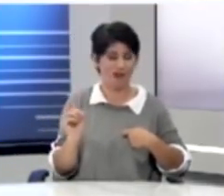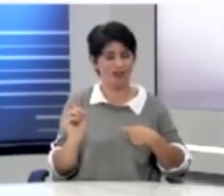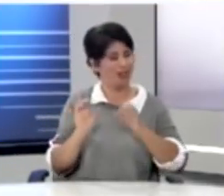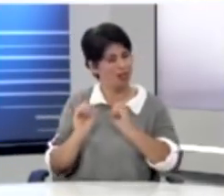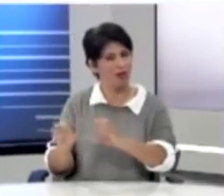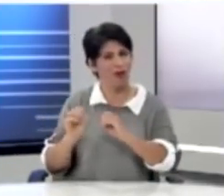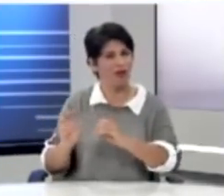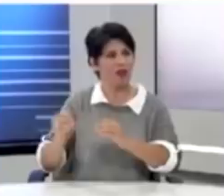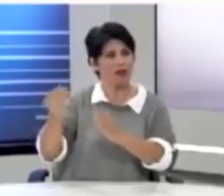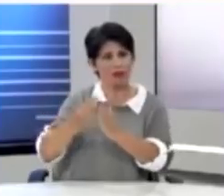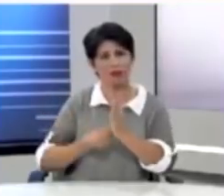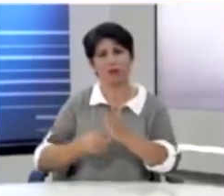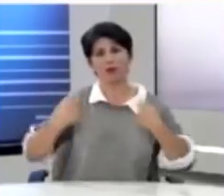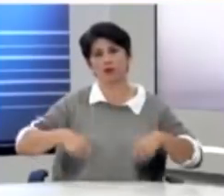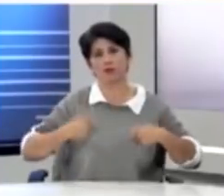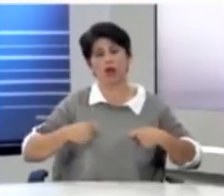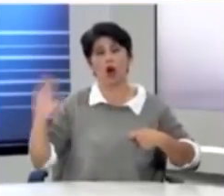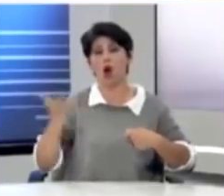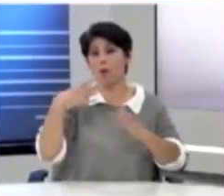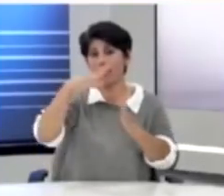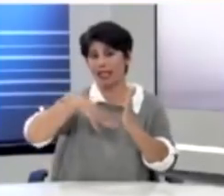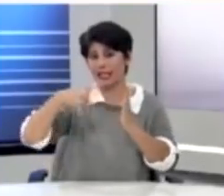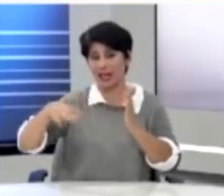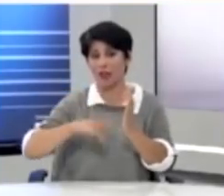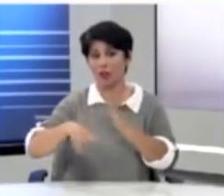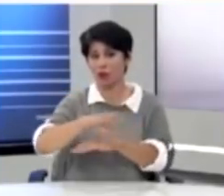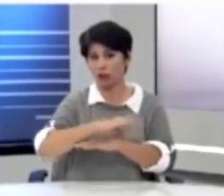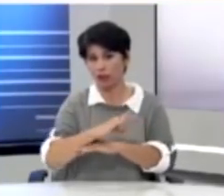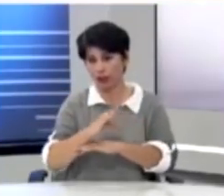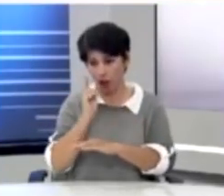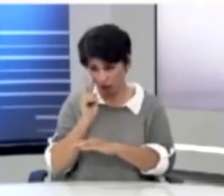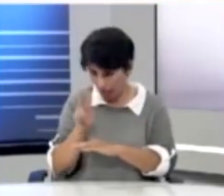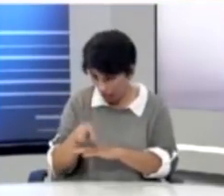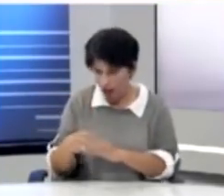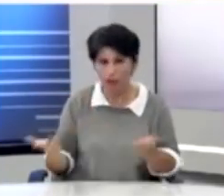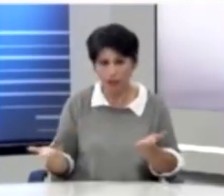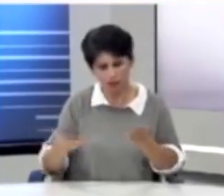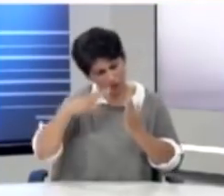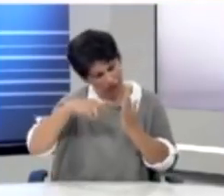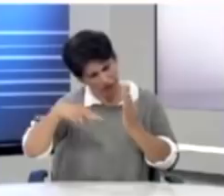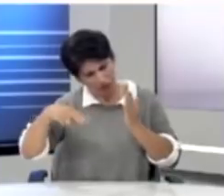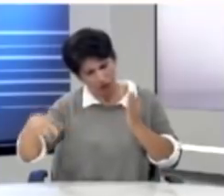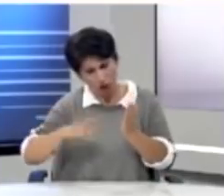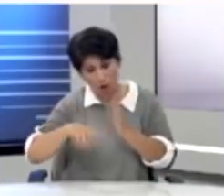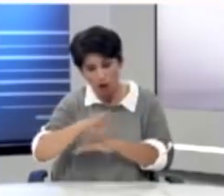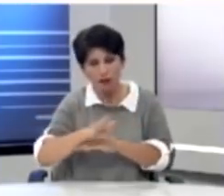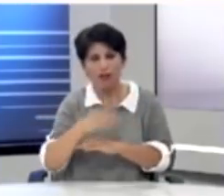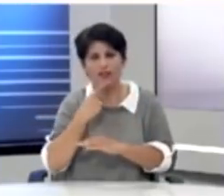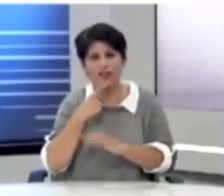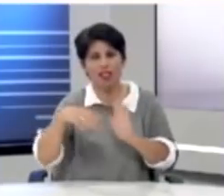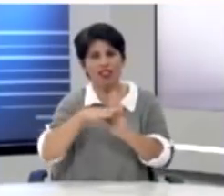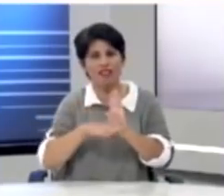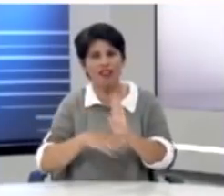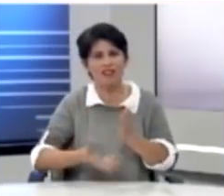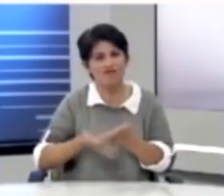το κεφάλαιο. Όποια σελίδα του νομοσχεδίου και αν κοιτάξει κανείς, θα δει διατάξεις που ευνοούν τις